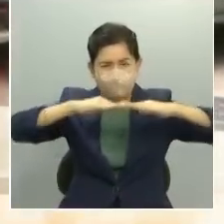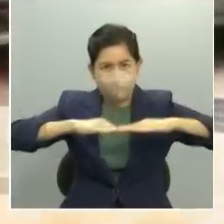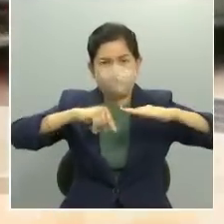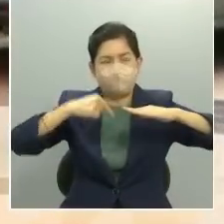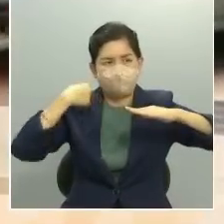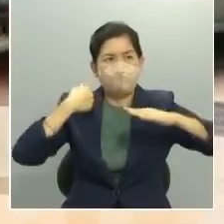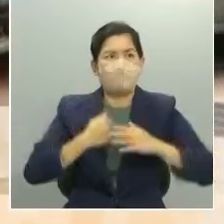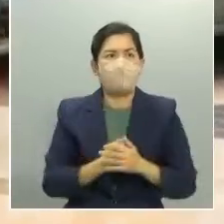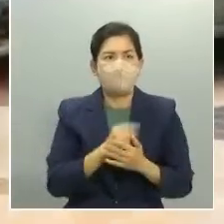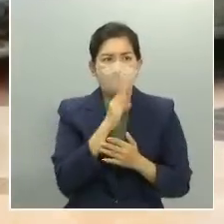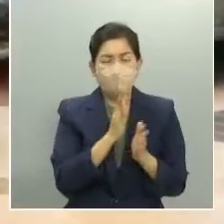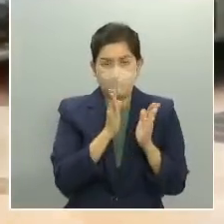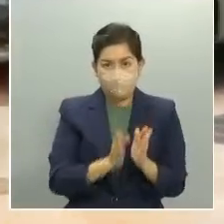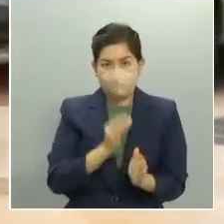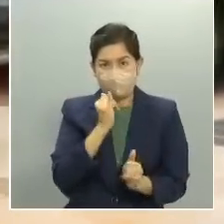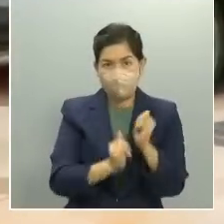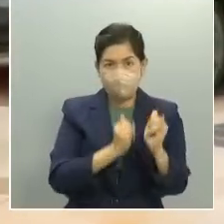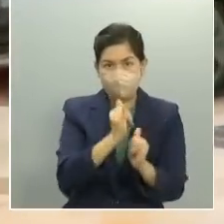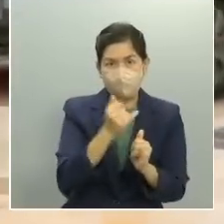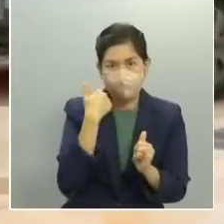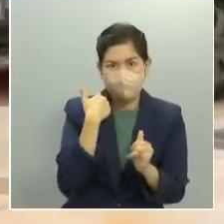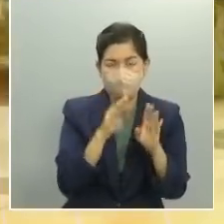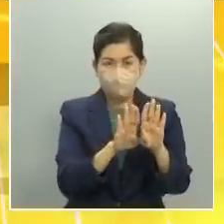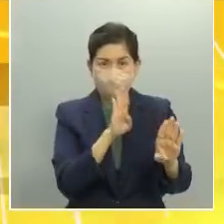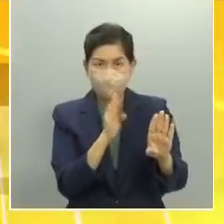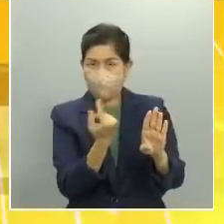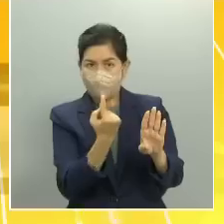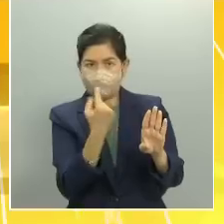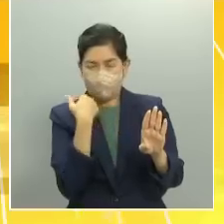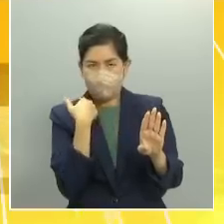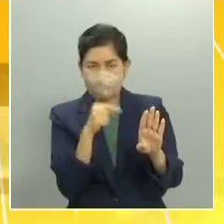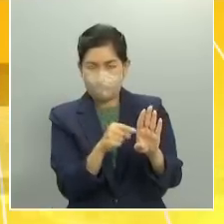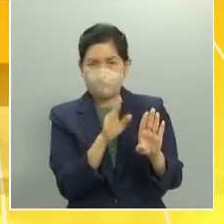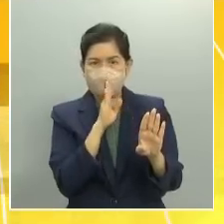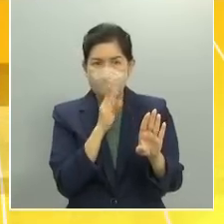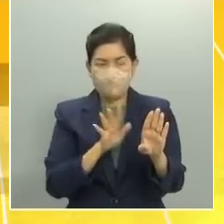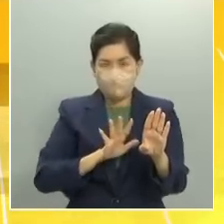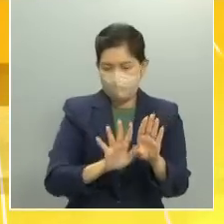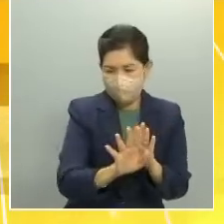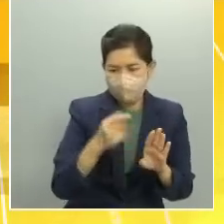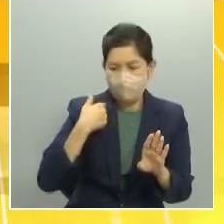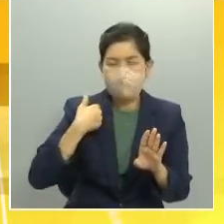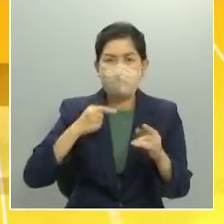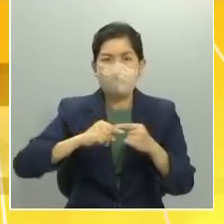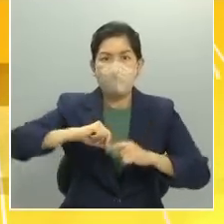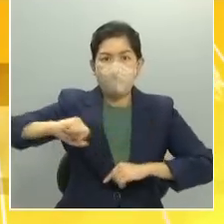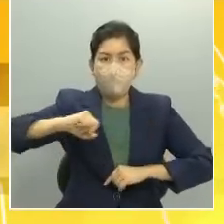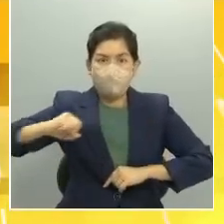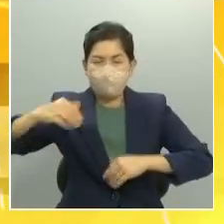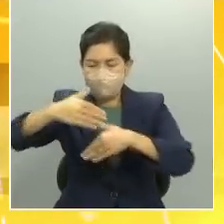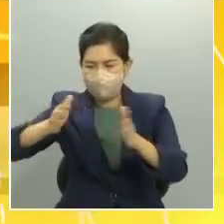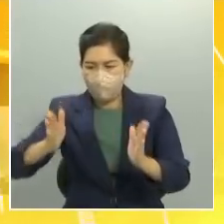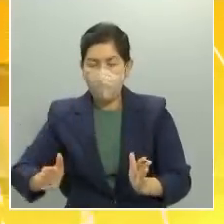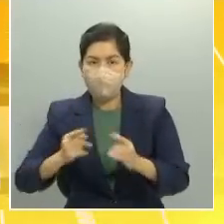มีทางเดียวก็คือเป็นประตู2ชั้นประตูที่มีกาดตรวจเข้ามาขวามือจะเป็นห้องสูบบุหรี่ซ้ายมือจะเป็นห้องโถงนั่งเ